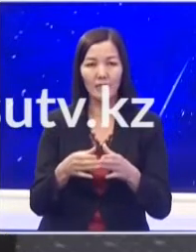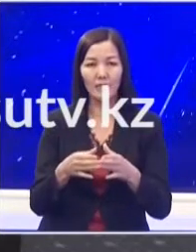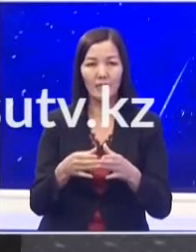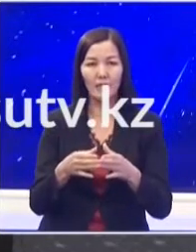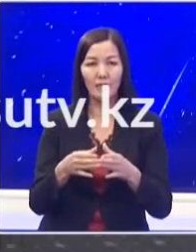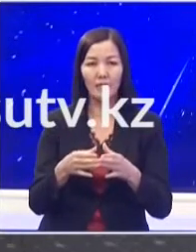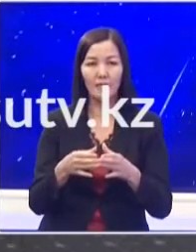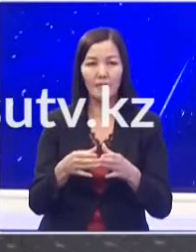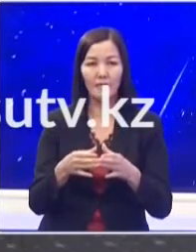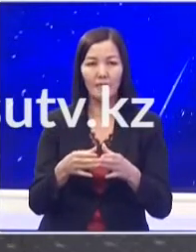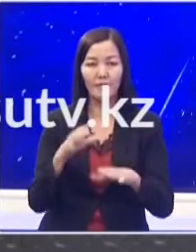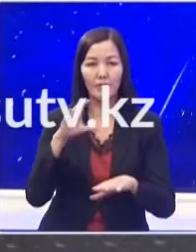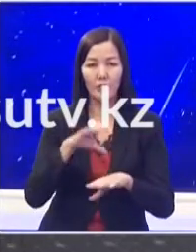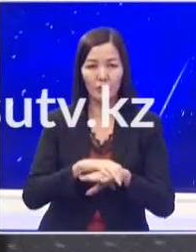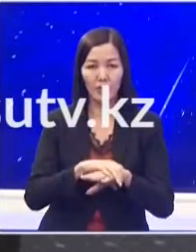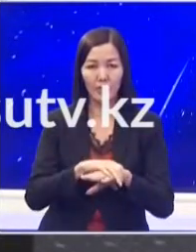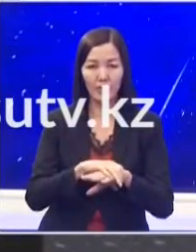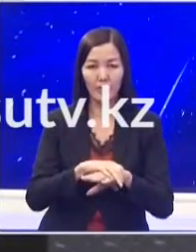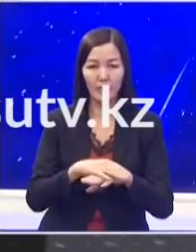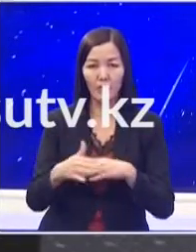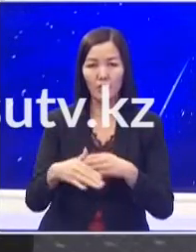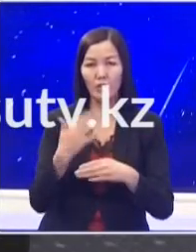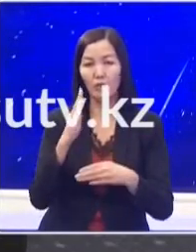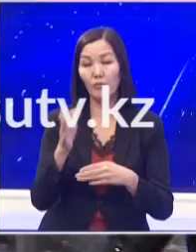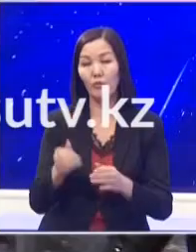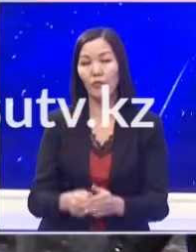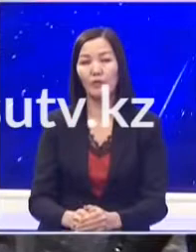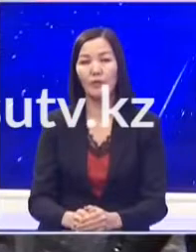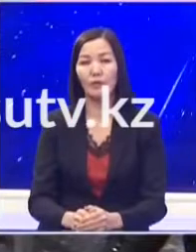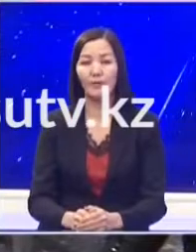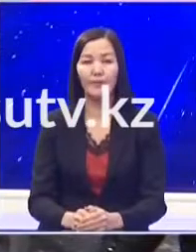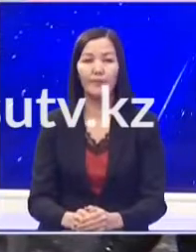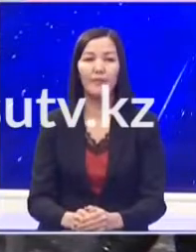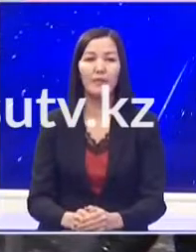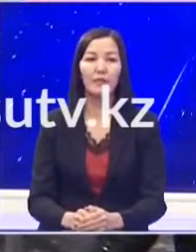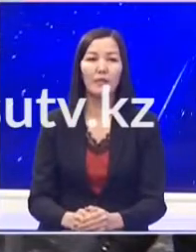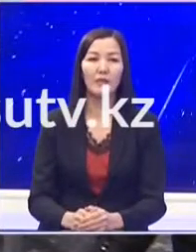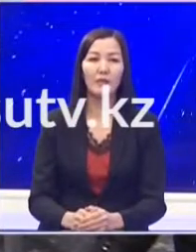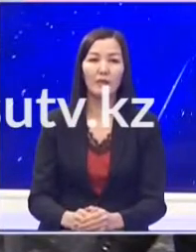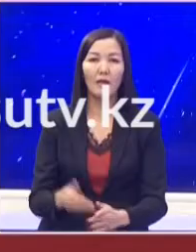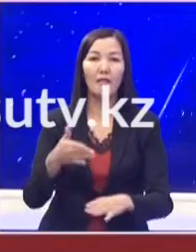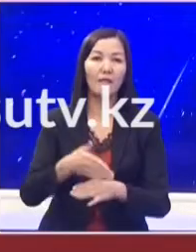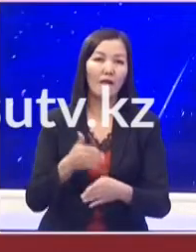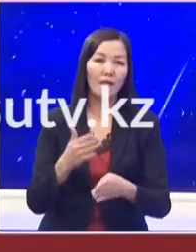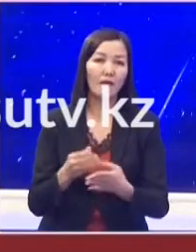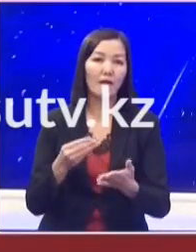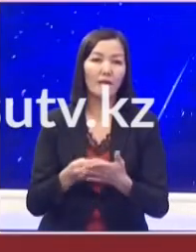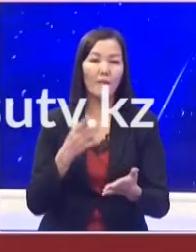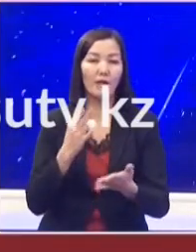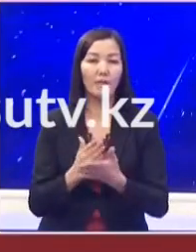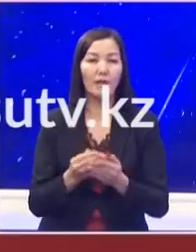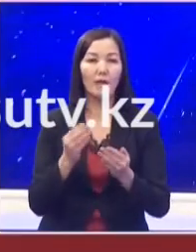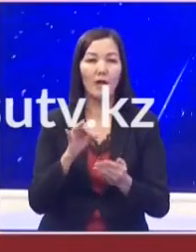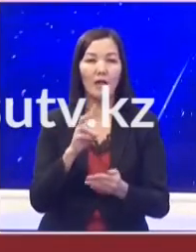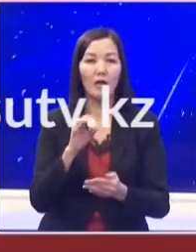комитетке беріп, одан кейін соларға шара қолданылады. Алғашқы қажеттілік ас атасында да қымбатшылық бар. Қазіргі күні